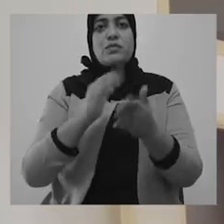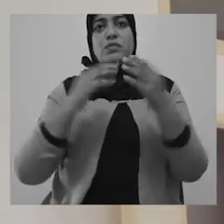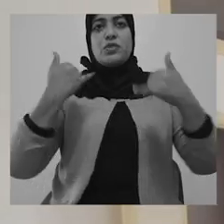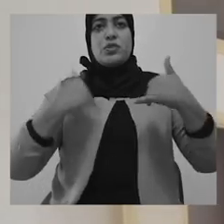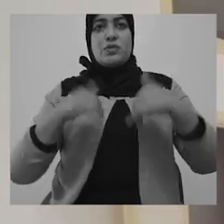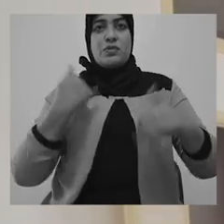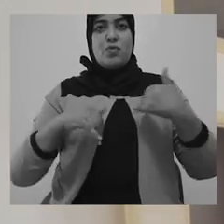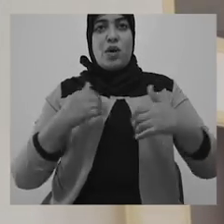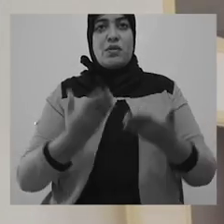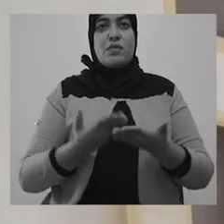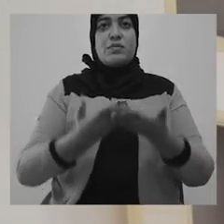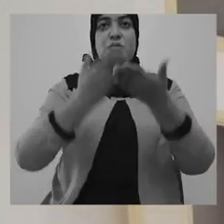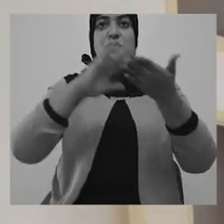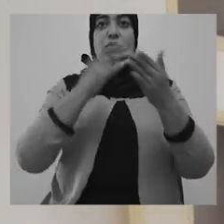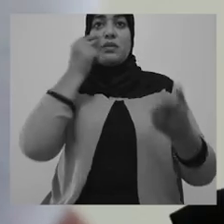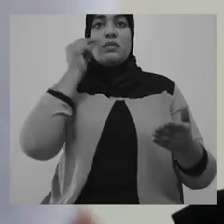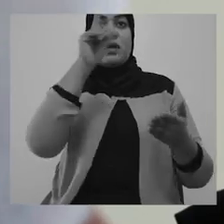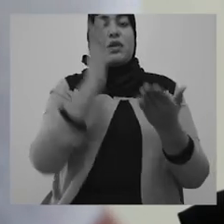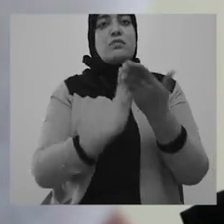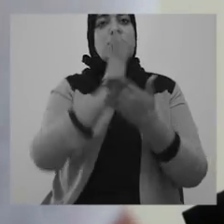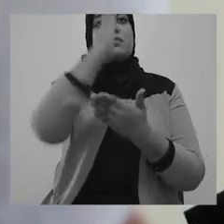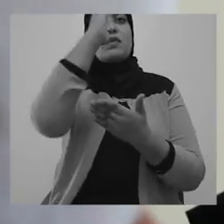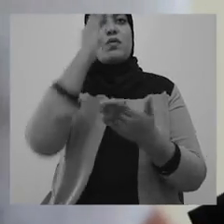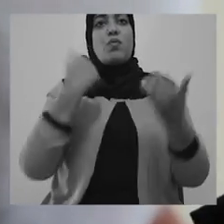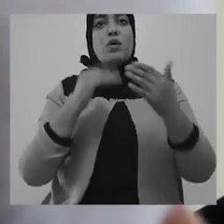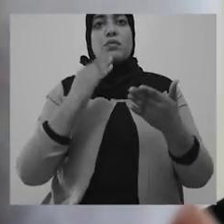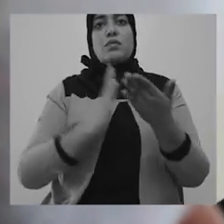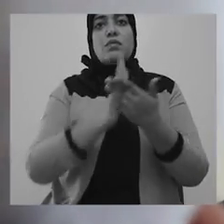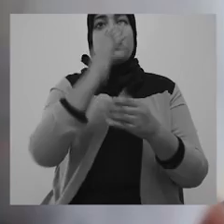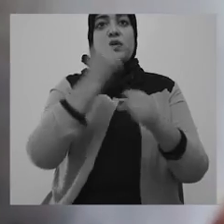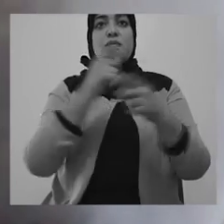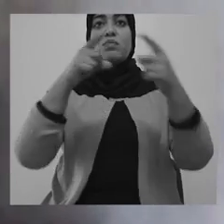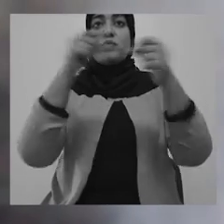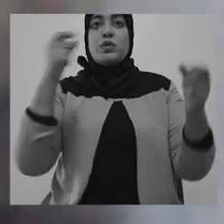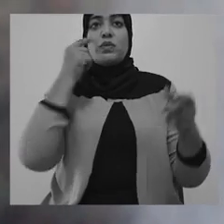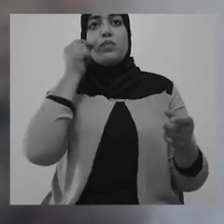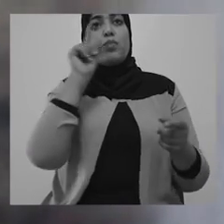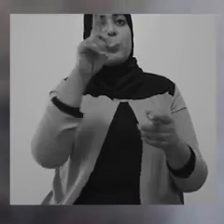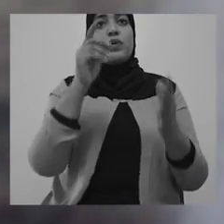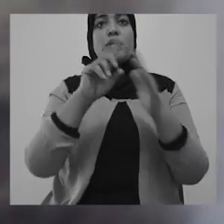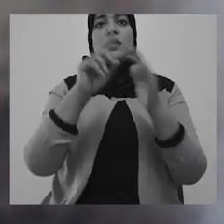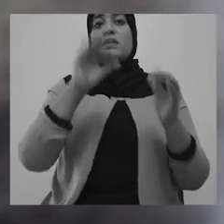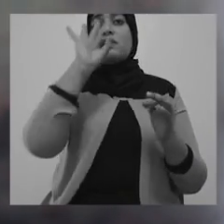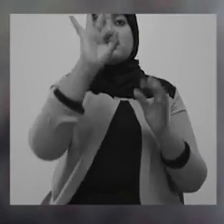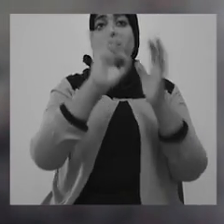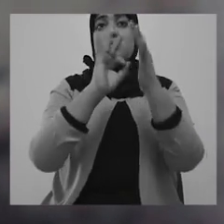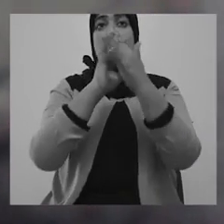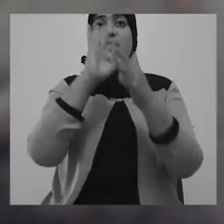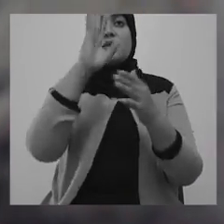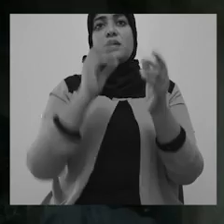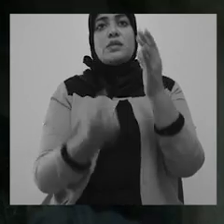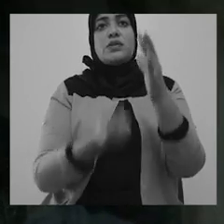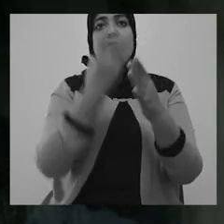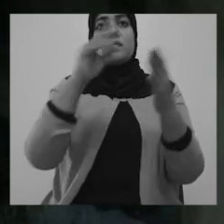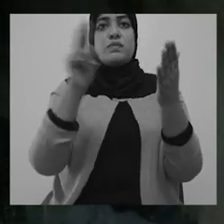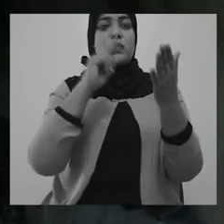personnes handicapées. Pour atteindre cet objectif, le projet Decide a été construit autour de 3 résultats attendus. Le premier